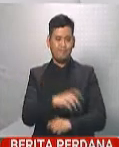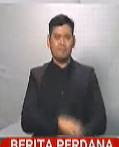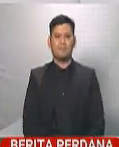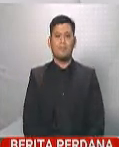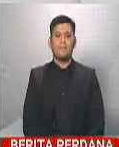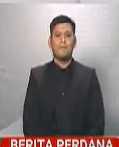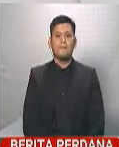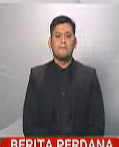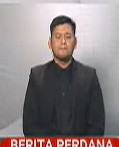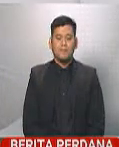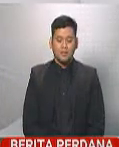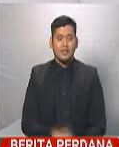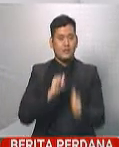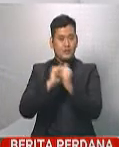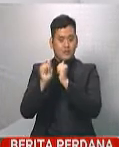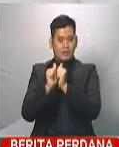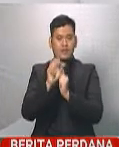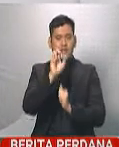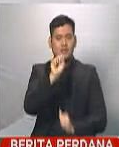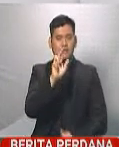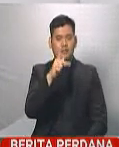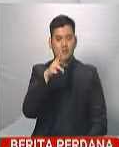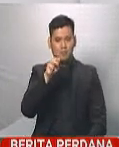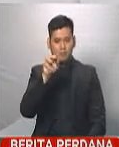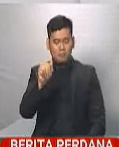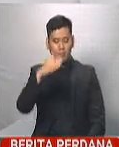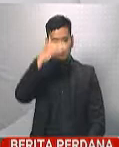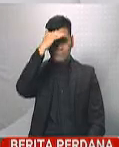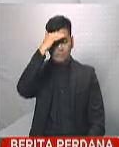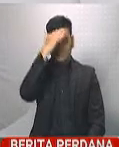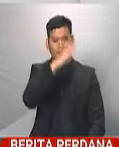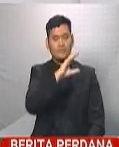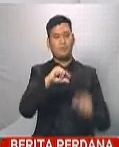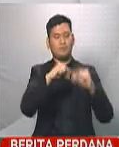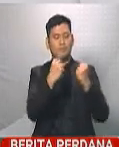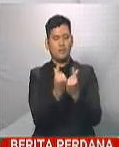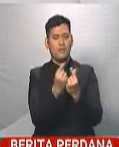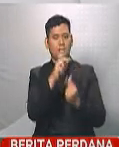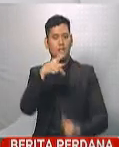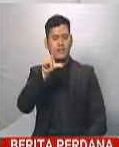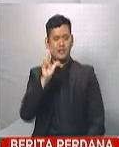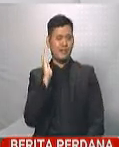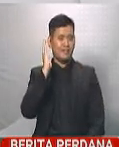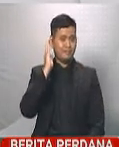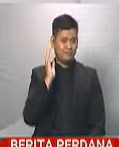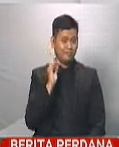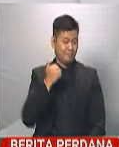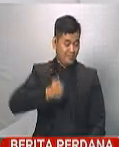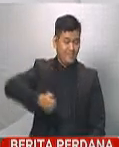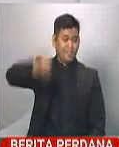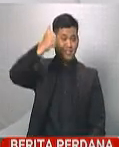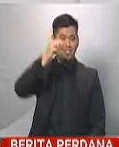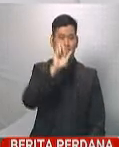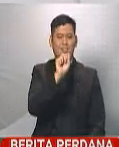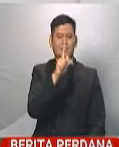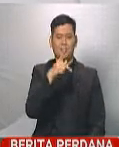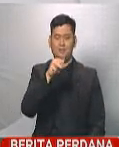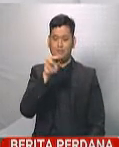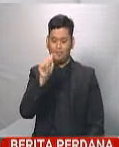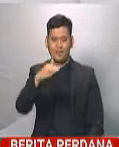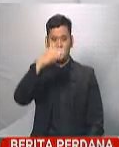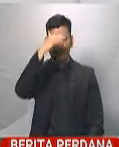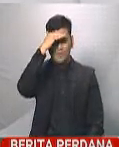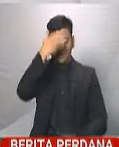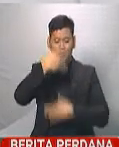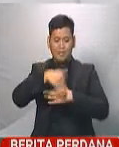menjelang Sukan Malaysia Sukma Johor 2020. Kontijen Wilayah Persekutuan Sasar muncul juara pada Sukma Johor kali ini